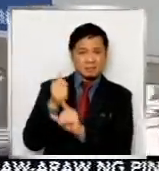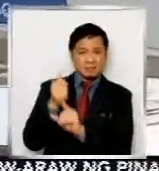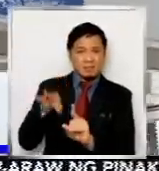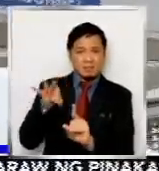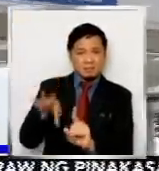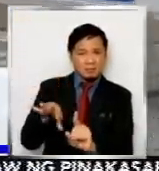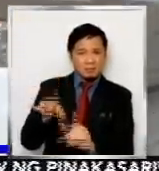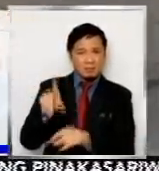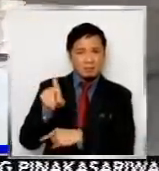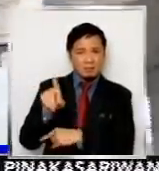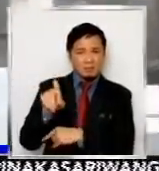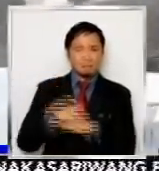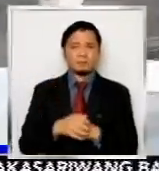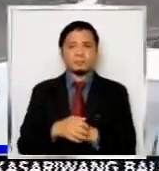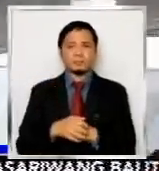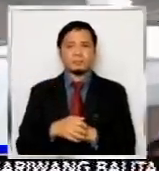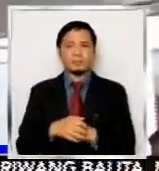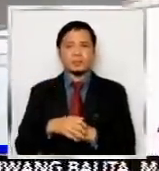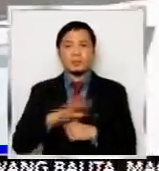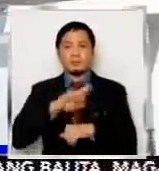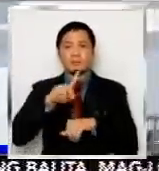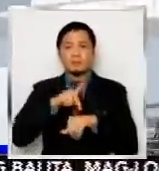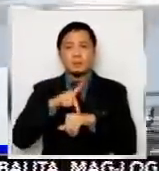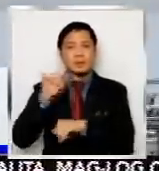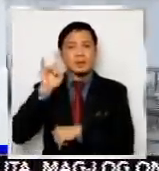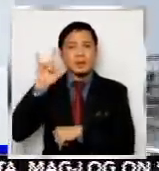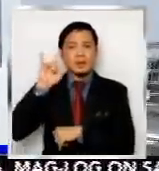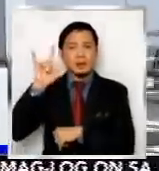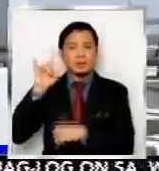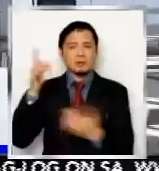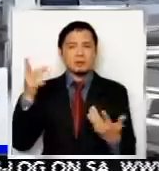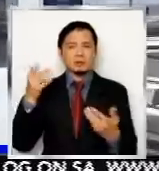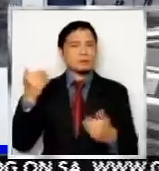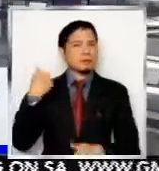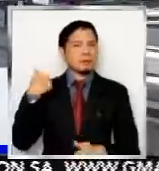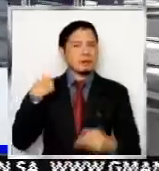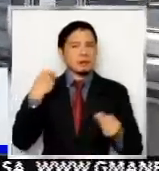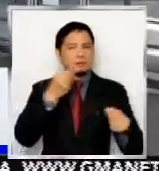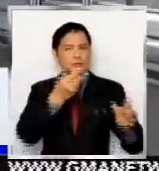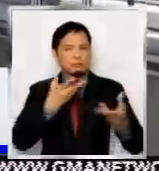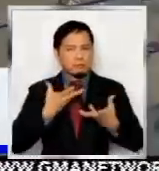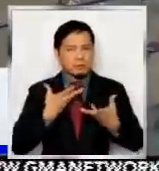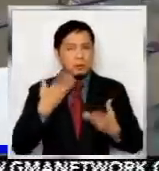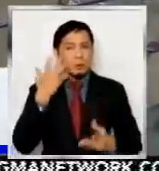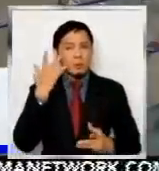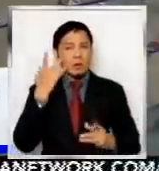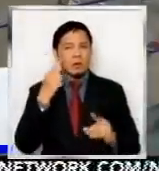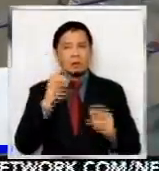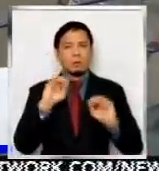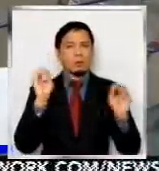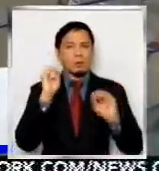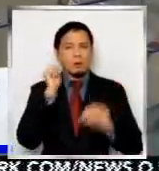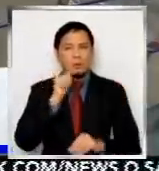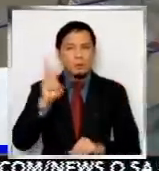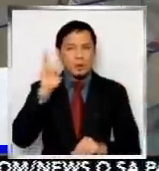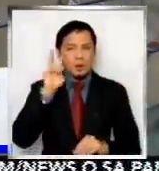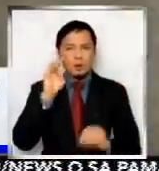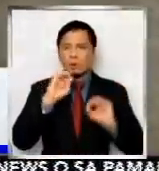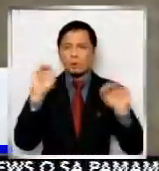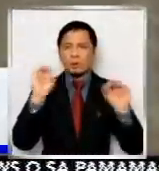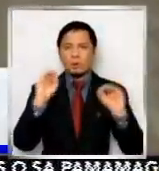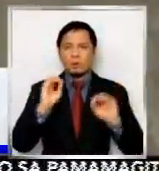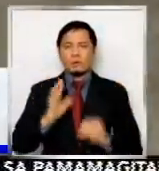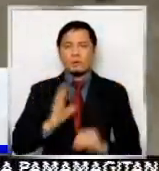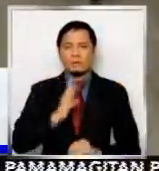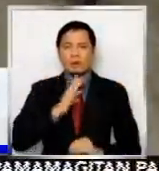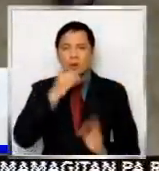sa Philippine Airlines, hindi raw nila agad nasabihan ang kanilang mga pasahero dahil wala raw silang natanggap na opisyal na abiso o dokumento mula